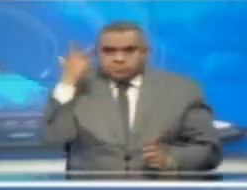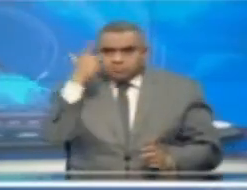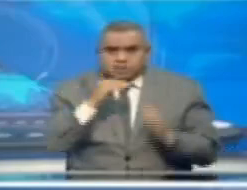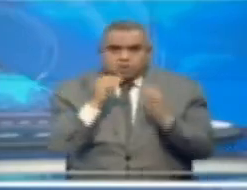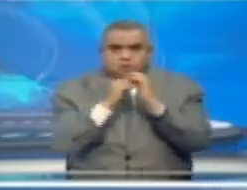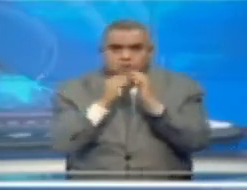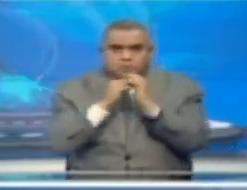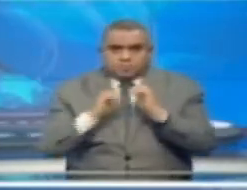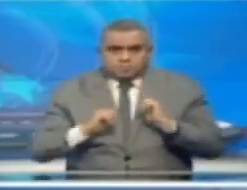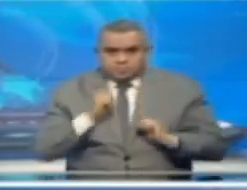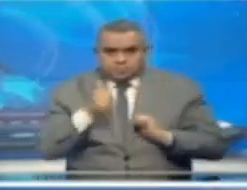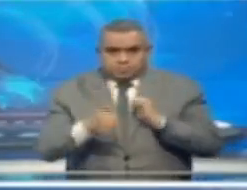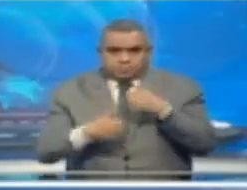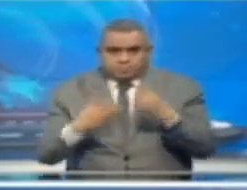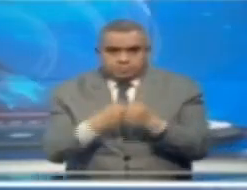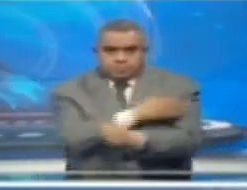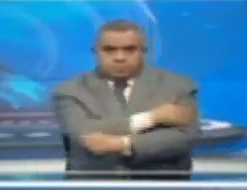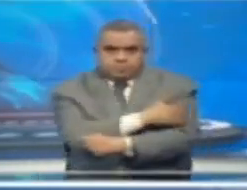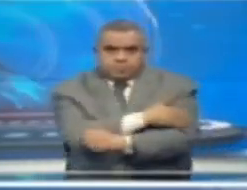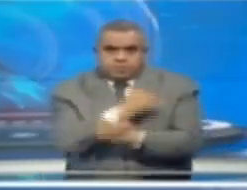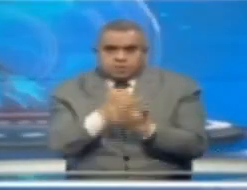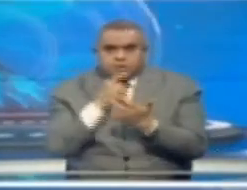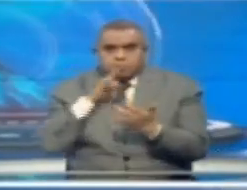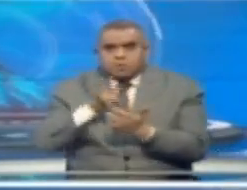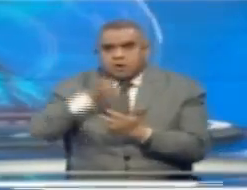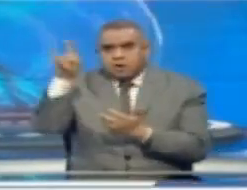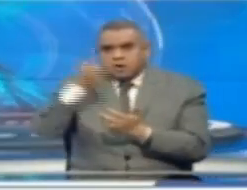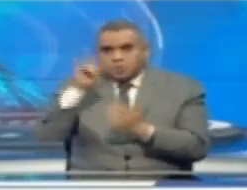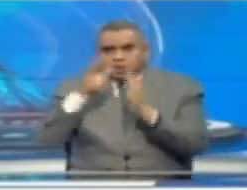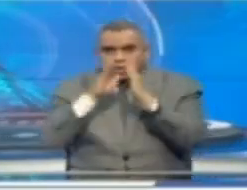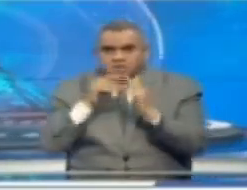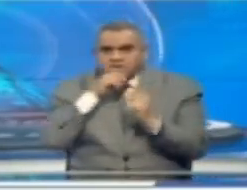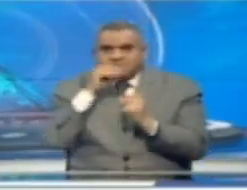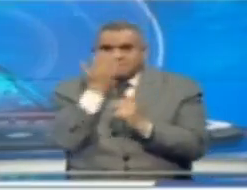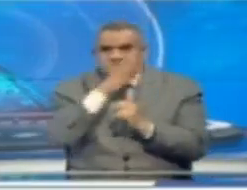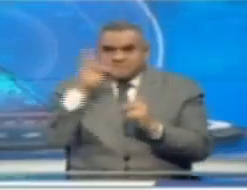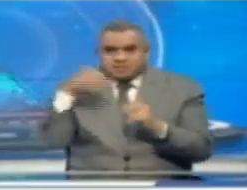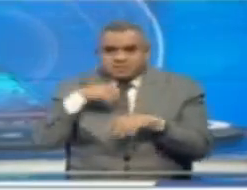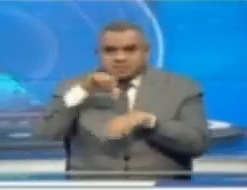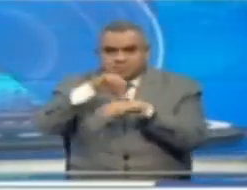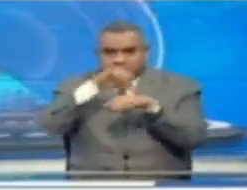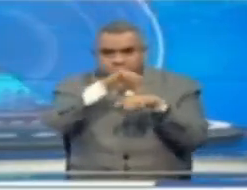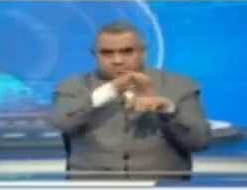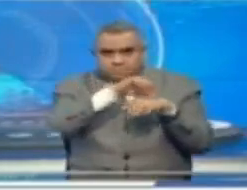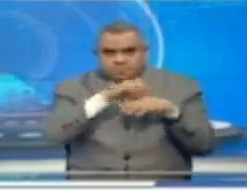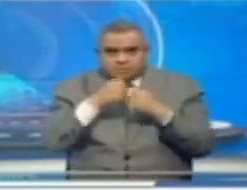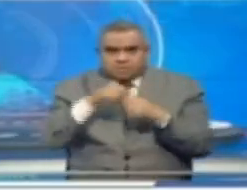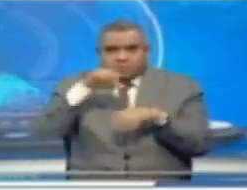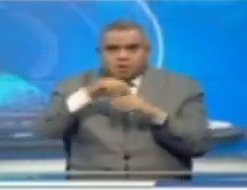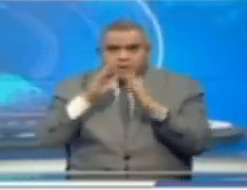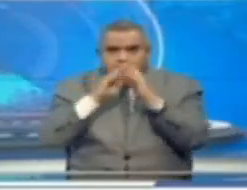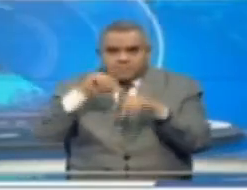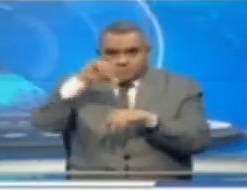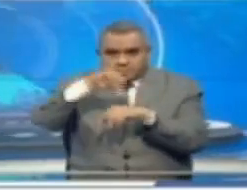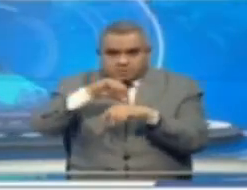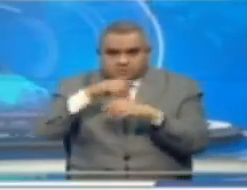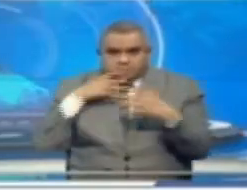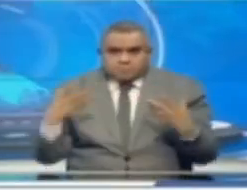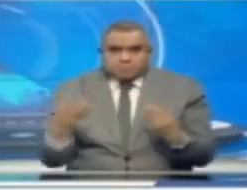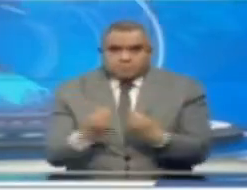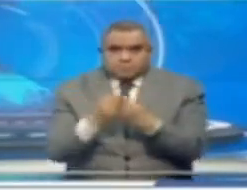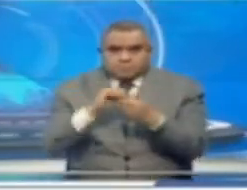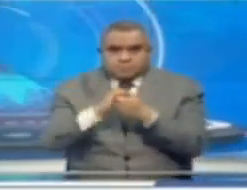عدة أيام بمشاركة عناصر من القوات الجوية المصرية والفرنسية بعدد من القواعد الجوية